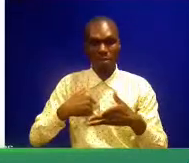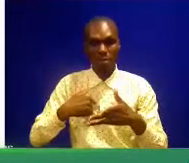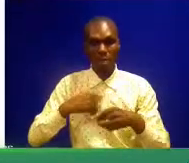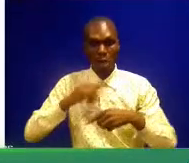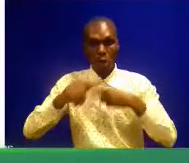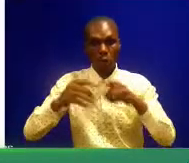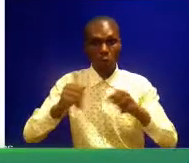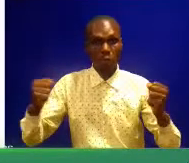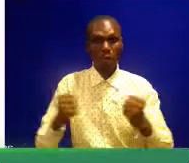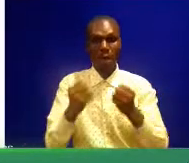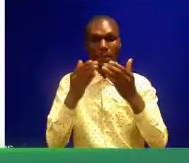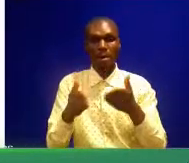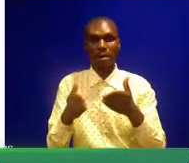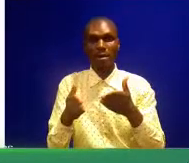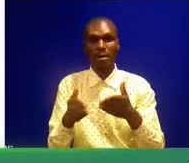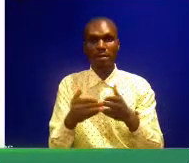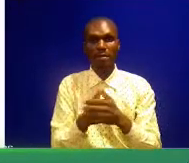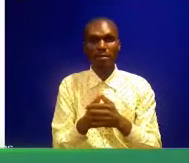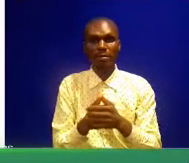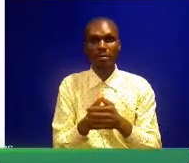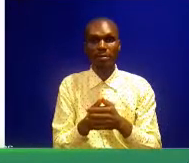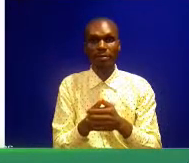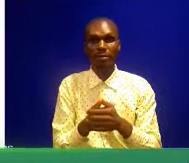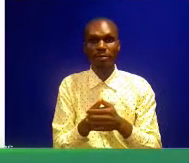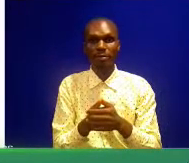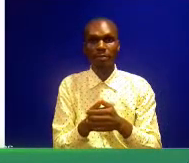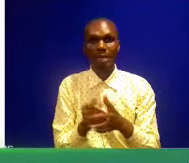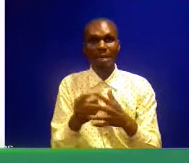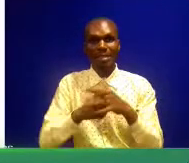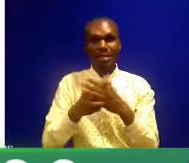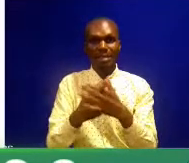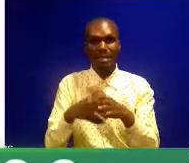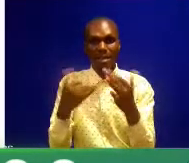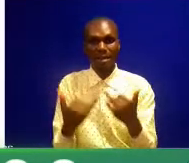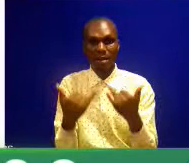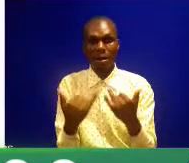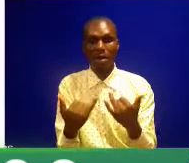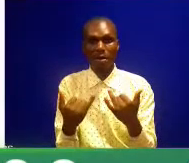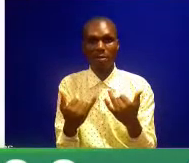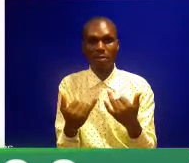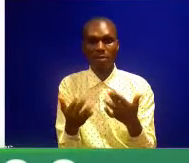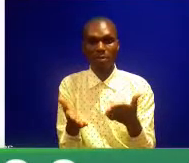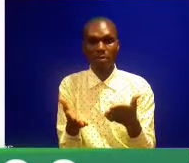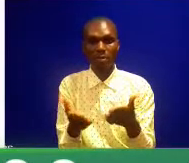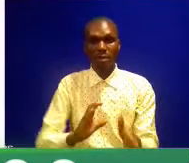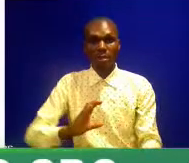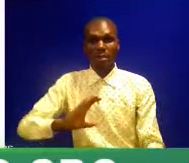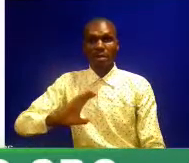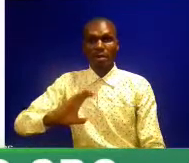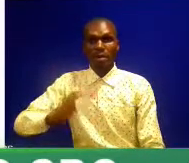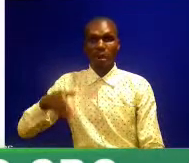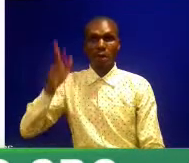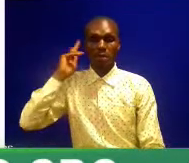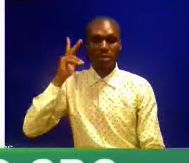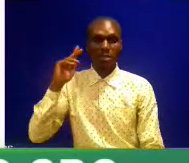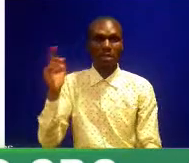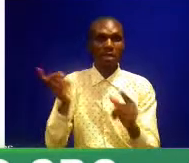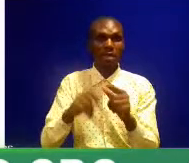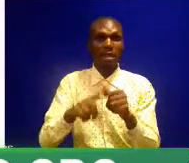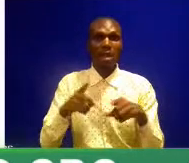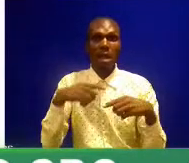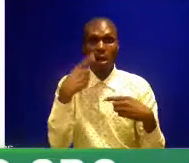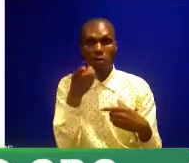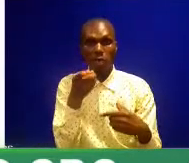kolekana kurwa chingongo chensi inye chensi ingo chaka kigima umwanchu mulie ni gongo chakira e county ya Kisi asingo